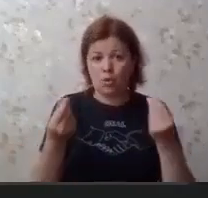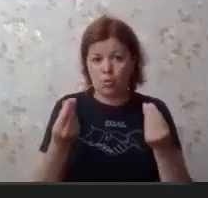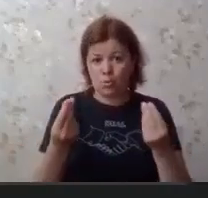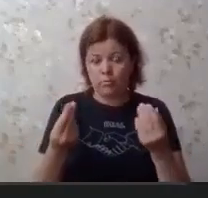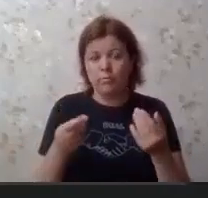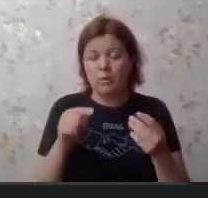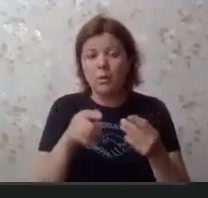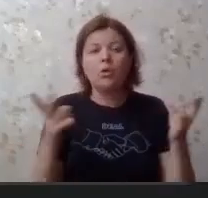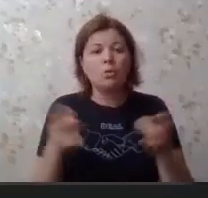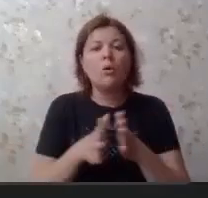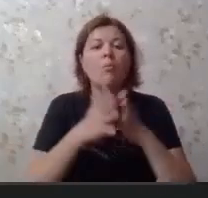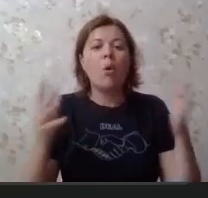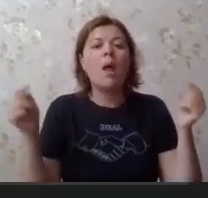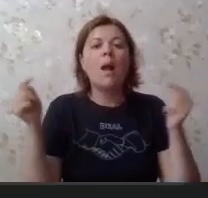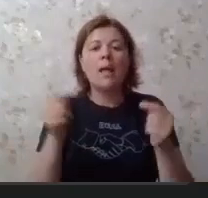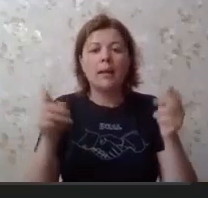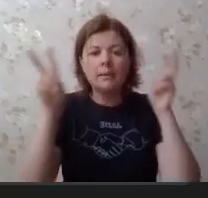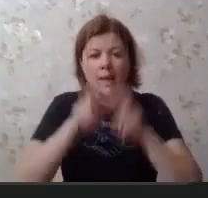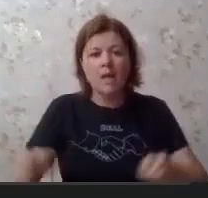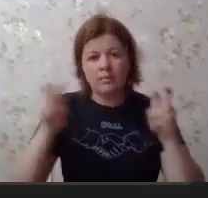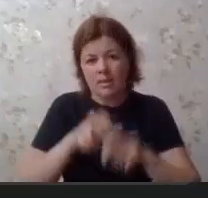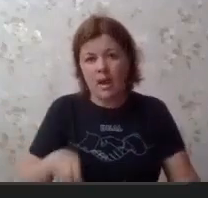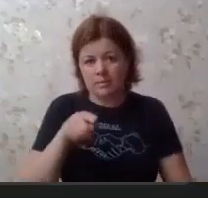Здесь надо, конечно, более конкретно разбираться.